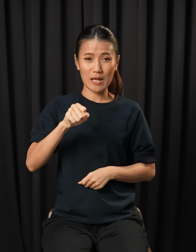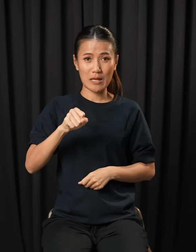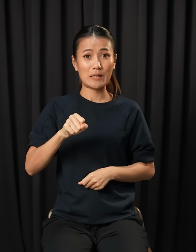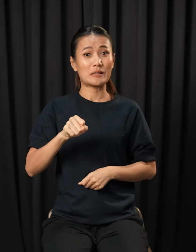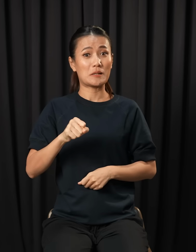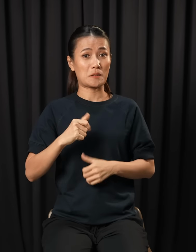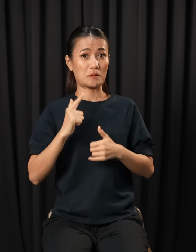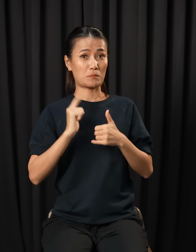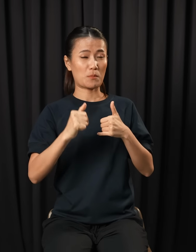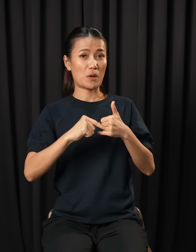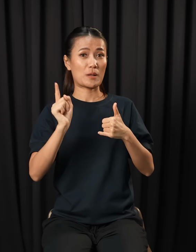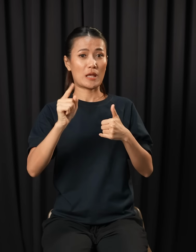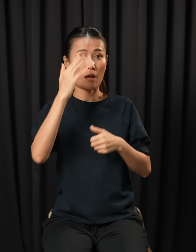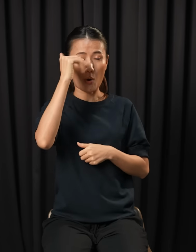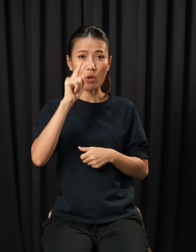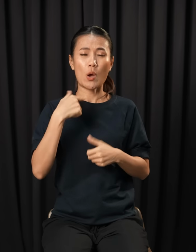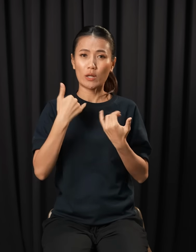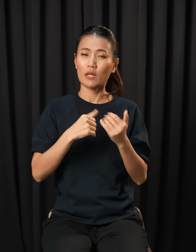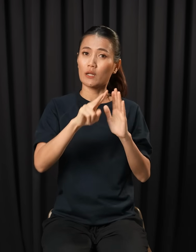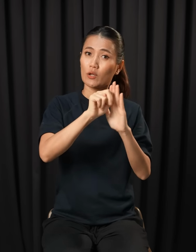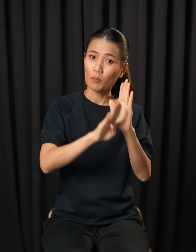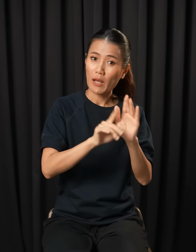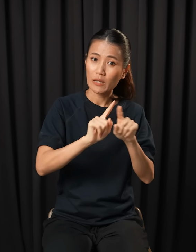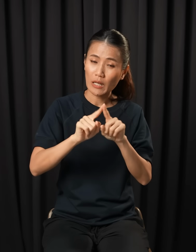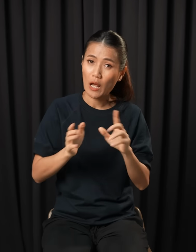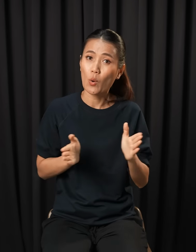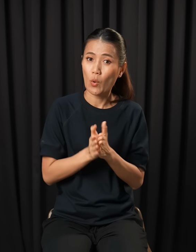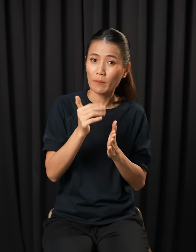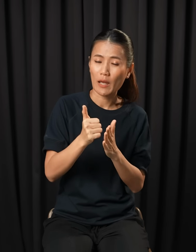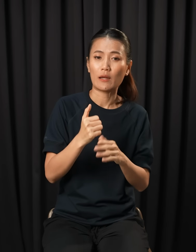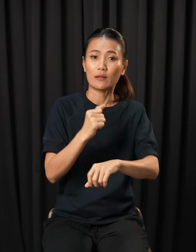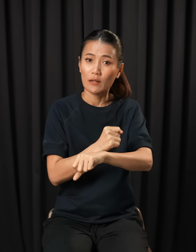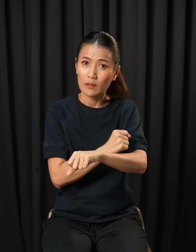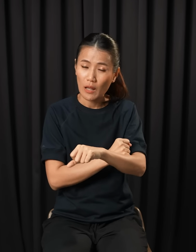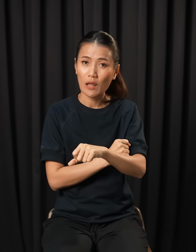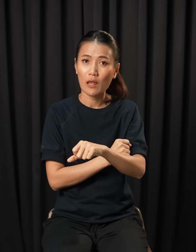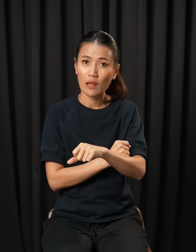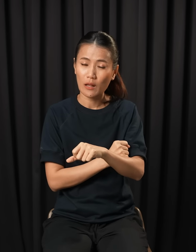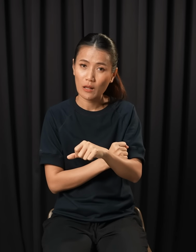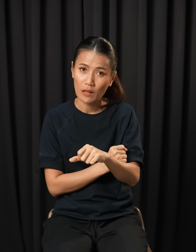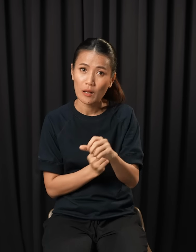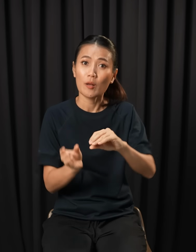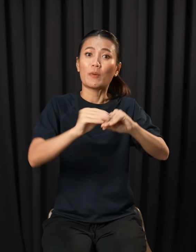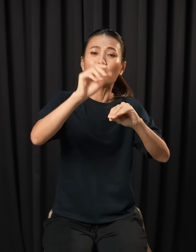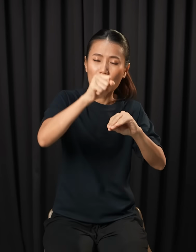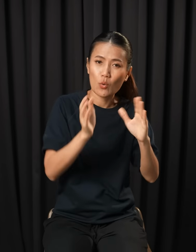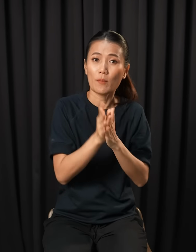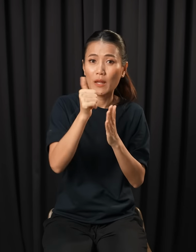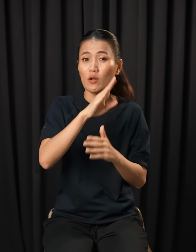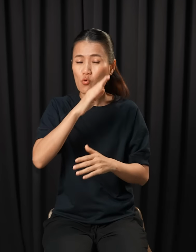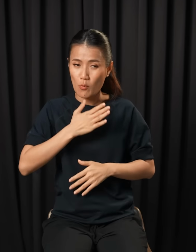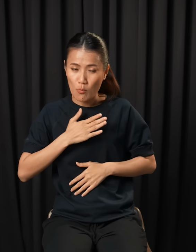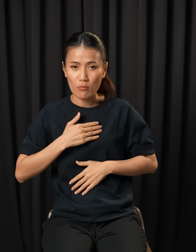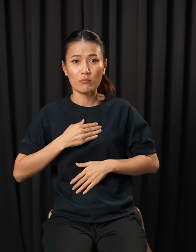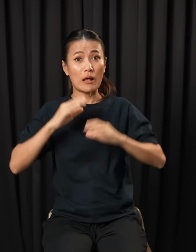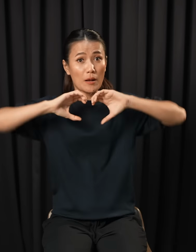ธาก็บอกว่าในวัยนี้คือ42ปีใช่มั้ยคะเค้ามีจุดเด่นก็คือจุดที่ได้ร่วมสมัยนโยบายหลายๆนโยบายรวมไปถึงเรื่องของค่า